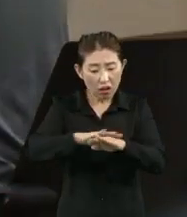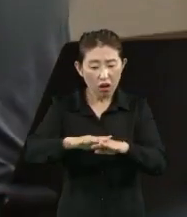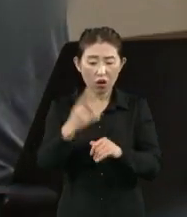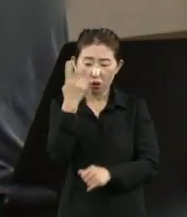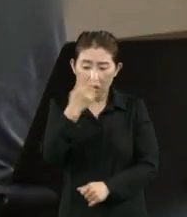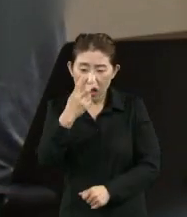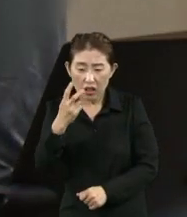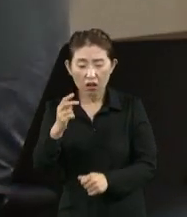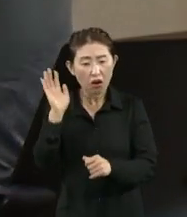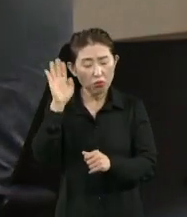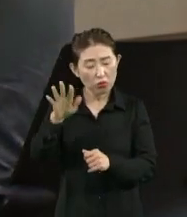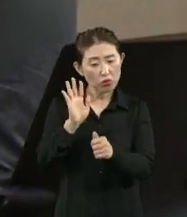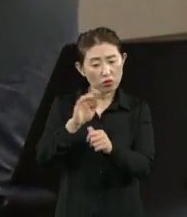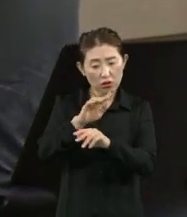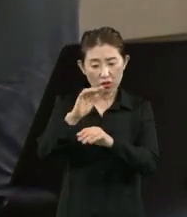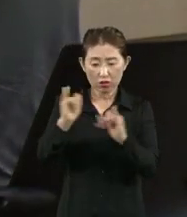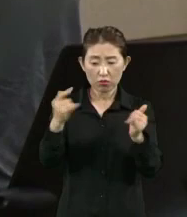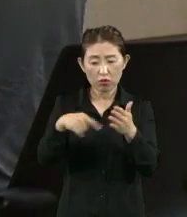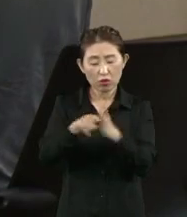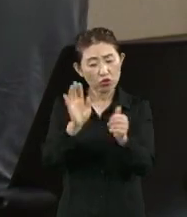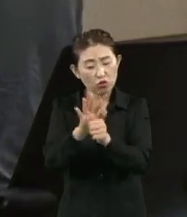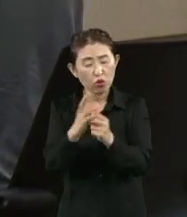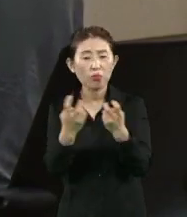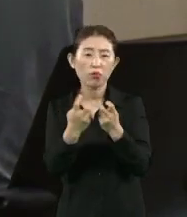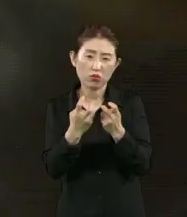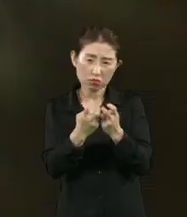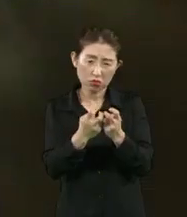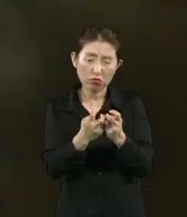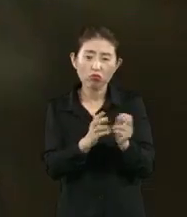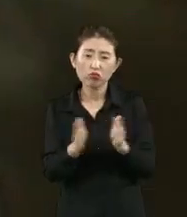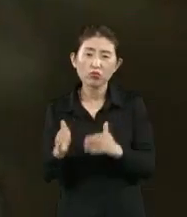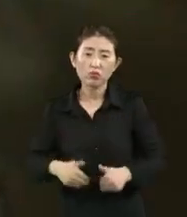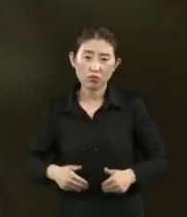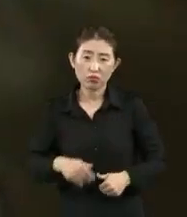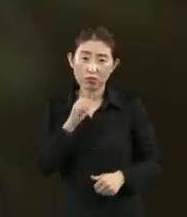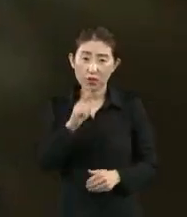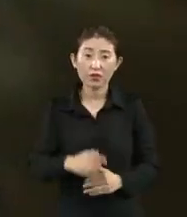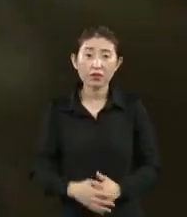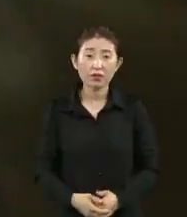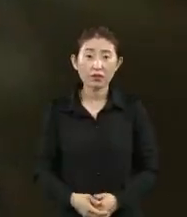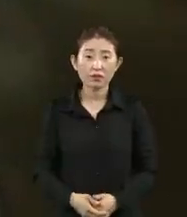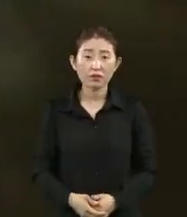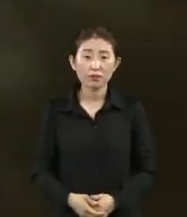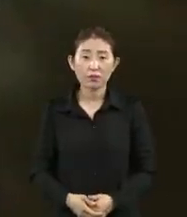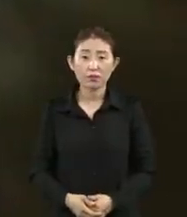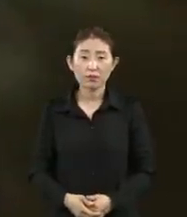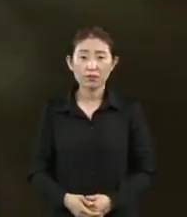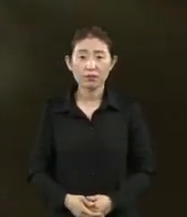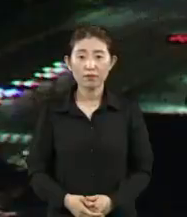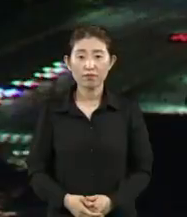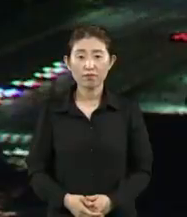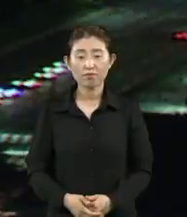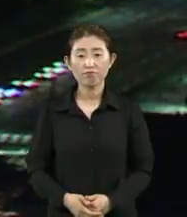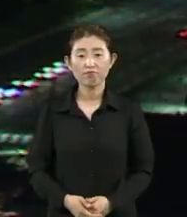강화와 단계적 지원책 마련 등이 필요하다고 진단했습니다. TJB 김건교입니다.